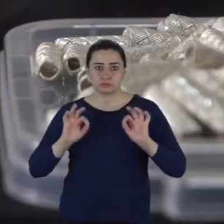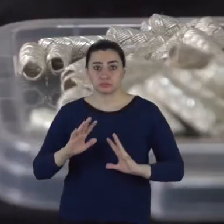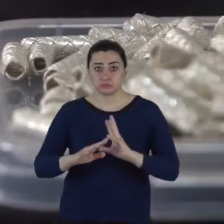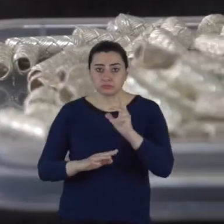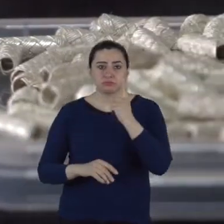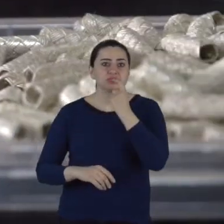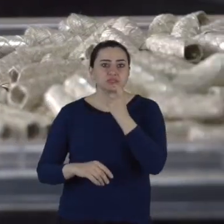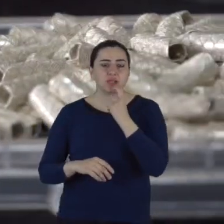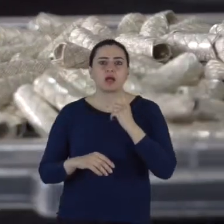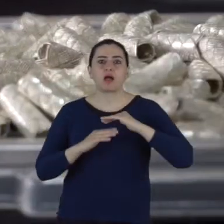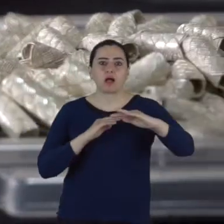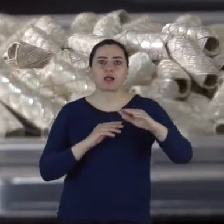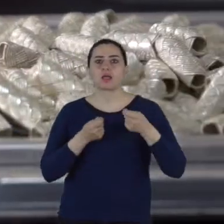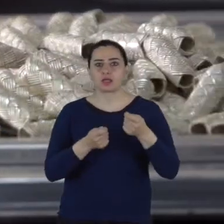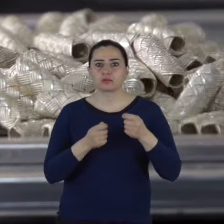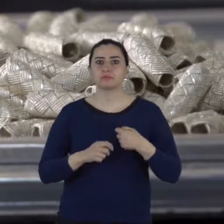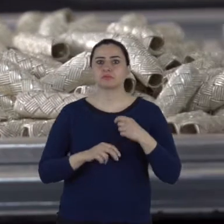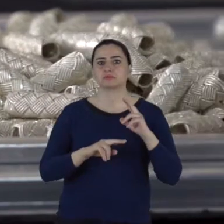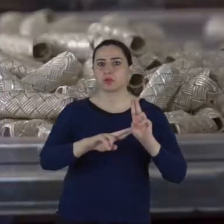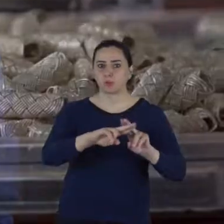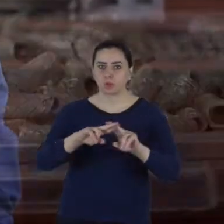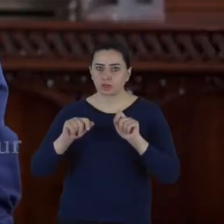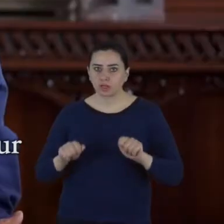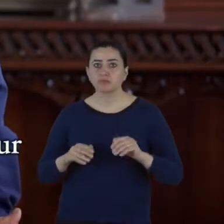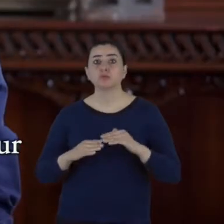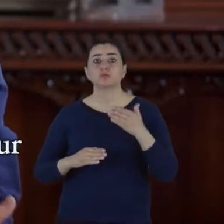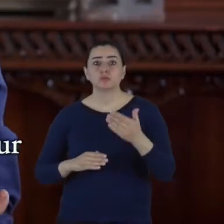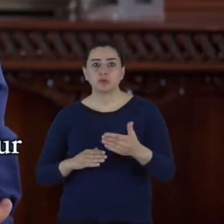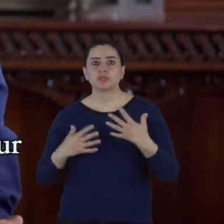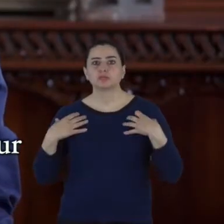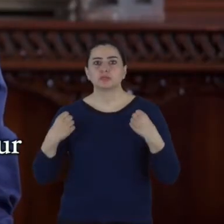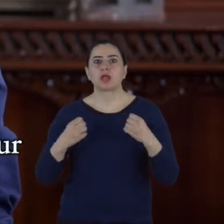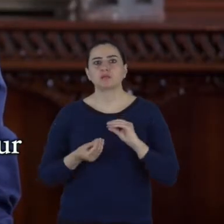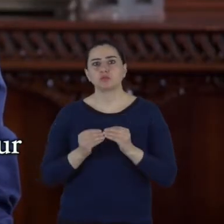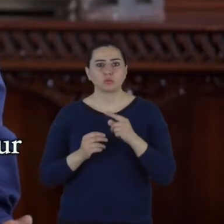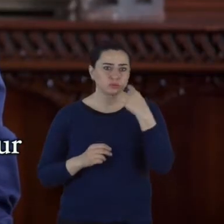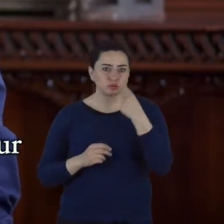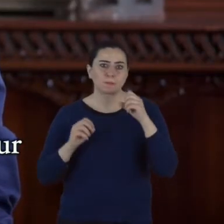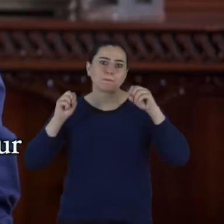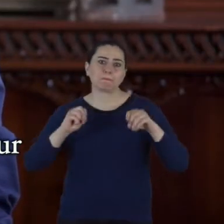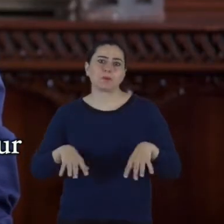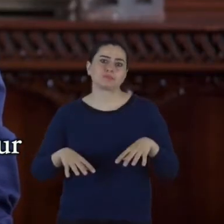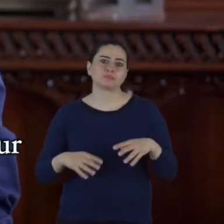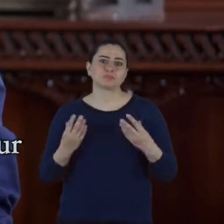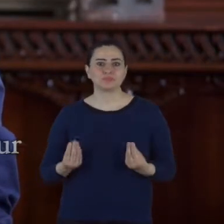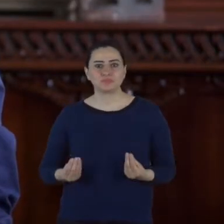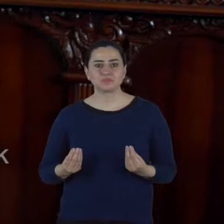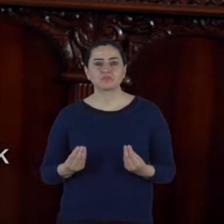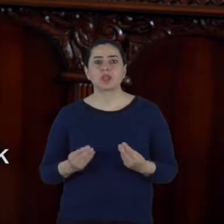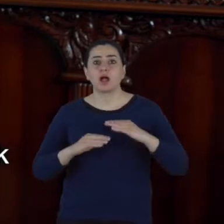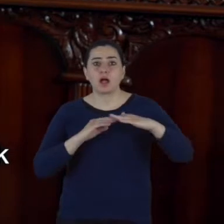Hatta bir sene halk eğitimde usta öğreticilik yaptım. Daha sonrasında sağlık problemleri nedeniyle bırakmak